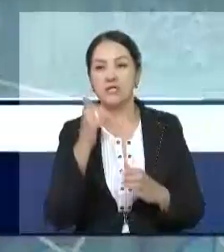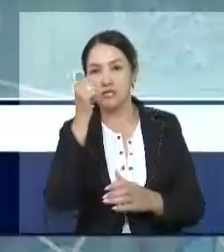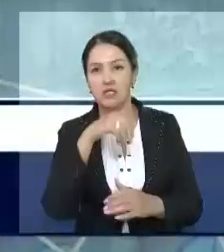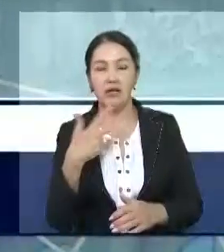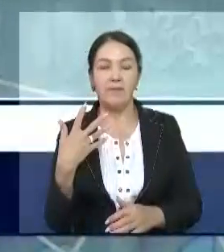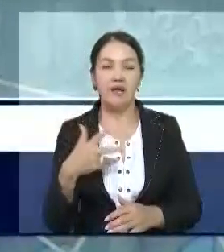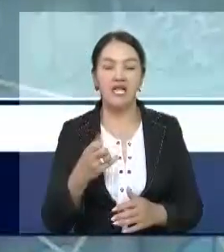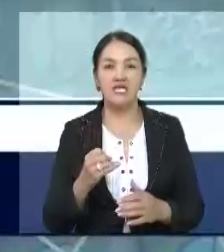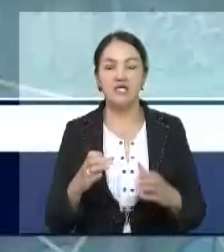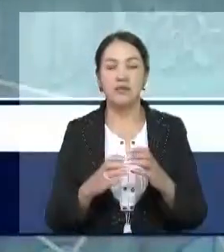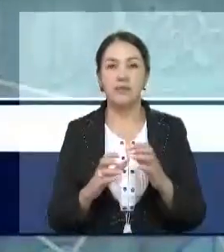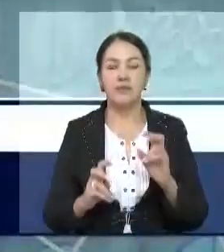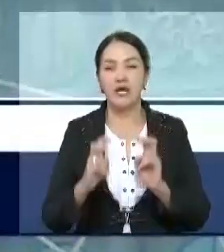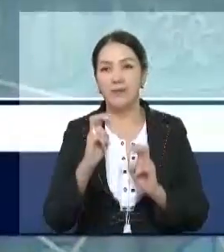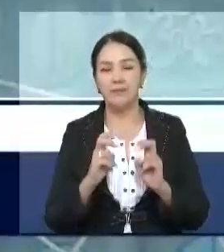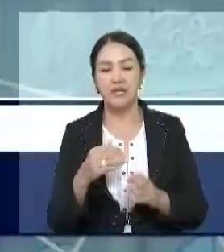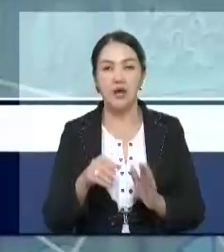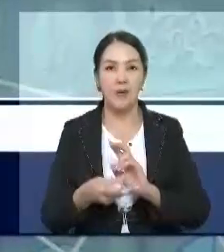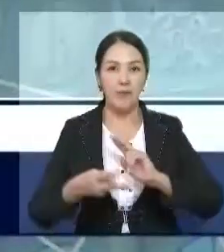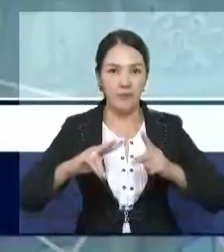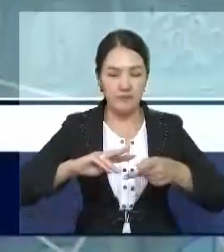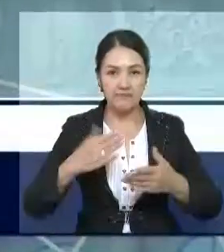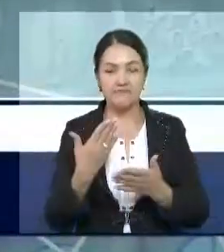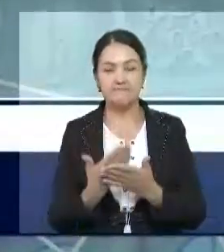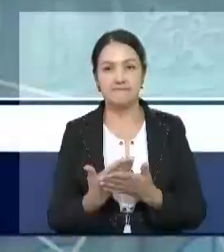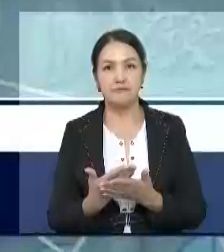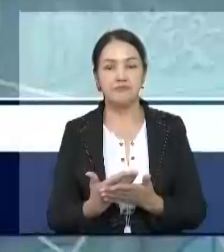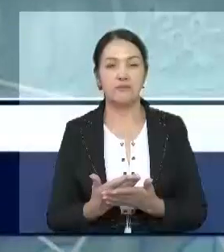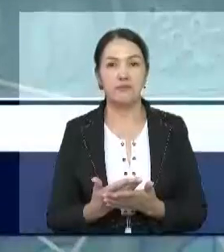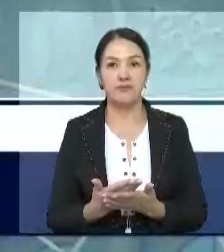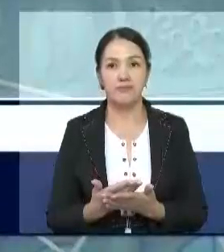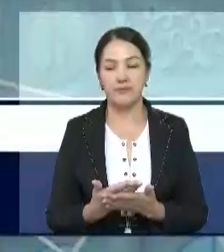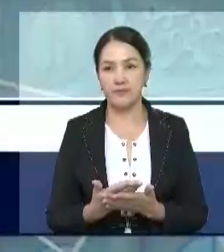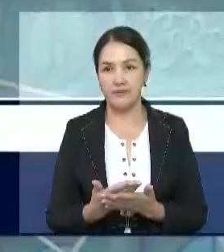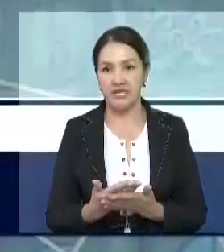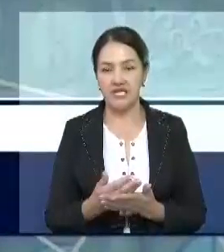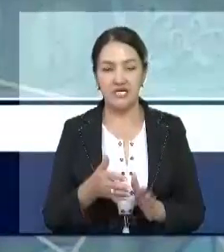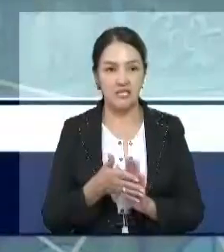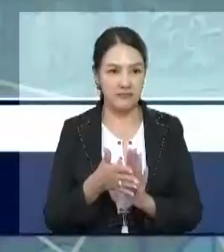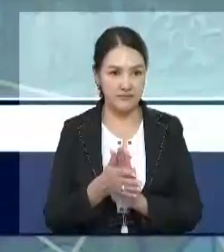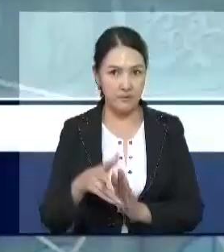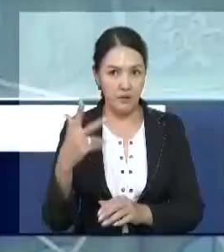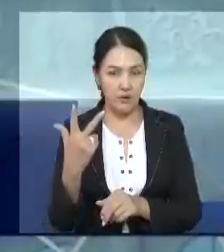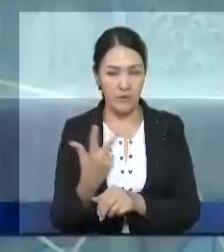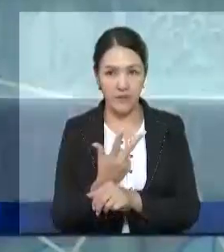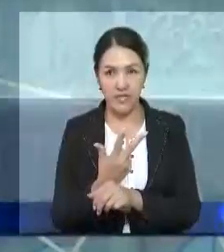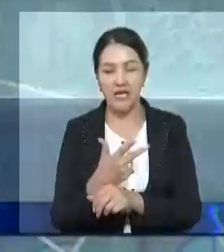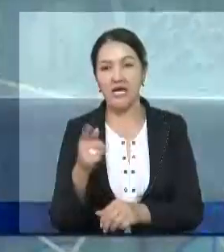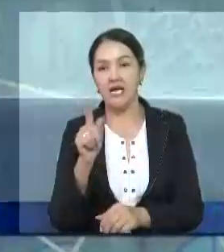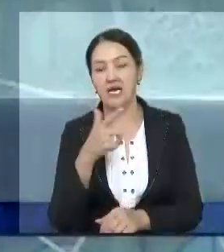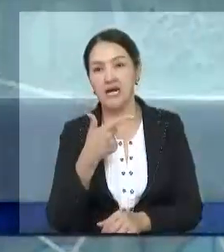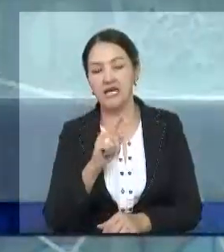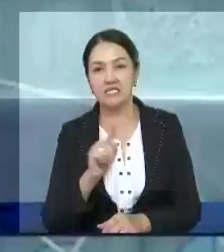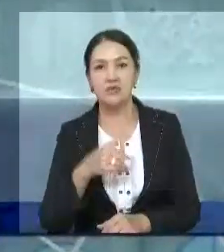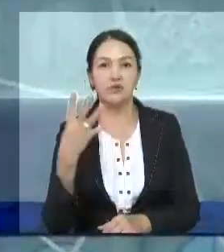67 аспирациялық қондырғы ауыстырылды. Бұл қатты ластаушы заттардың шығындыларын 3 есеге, газды әзірлете